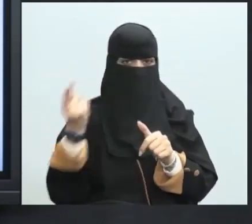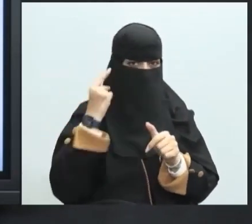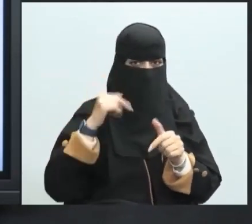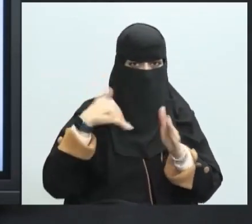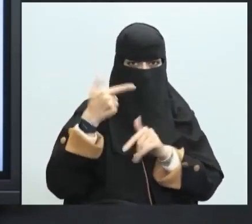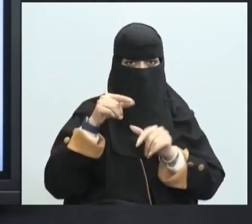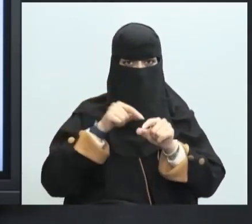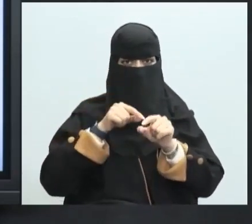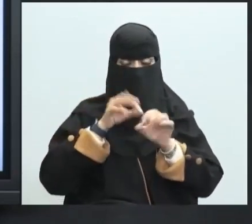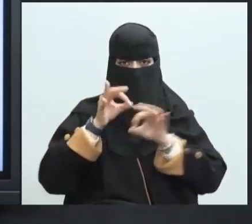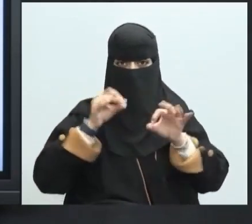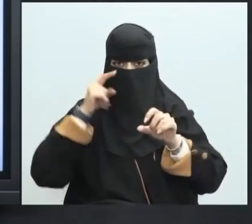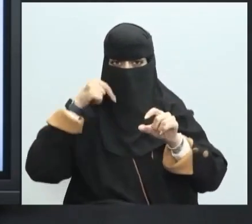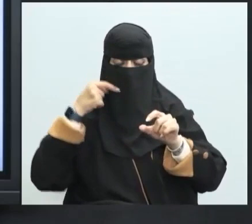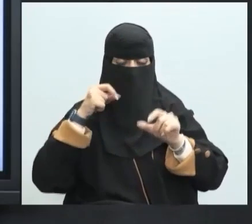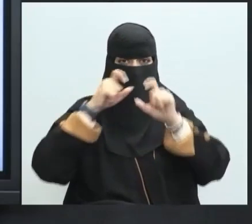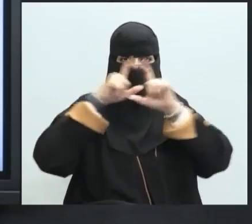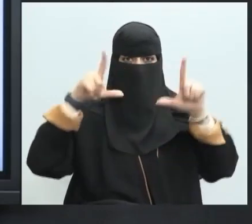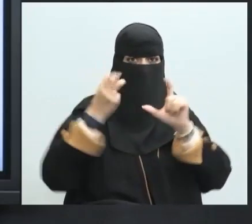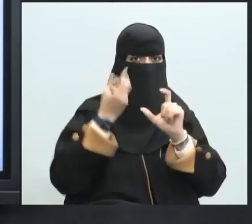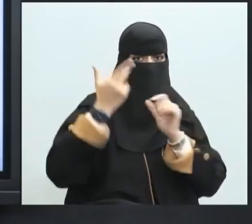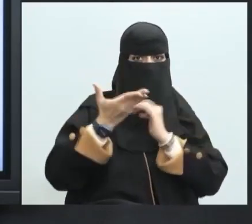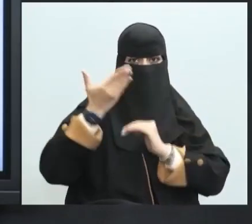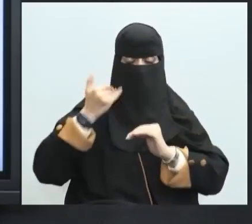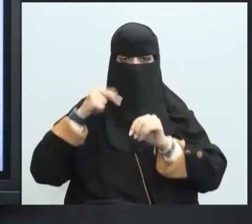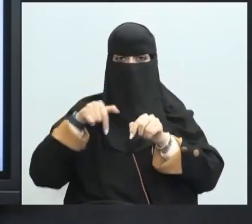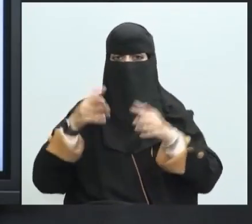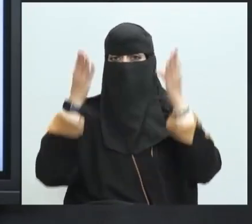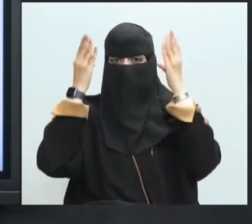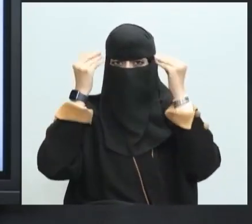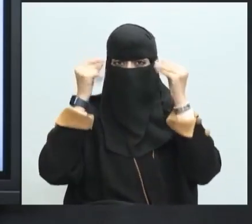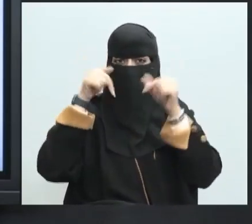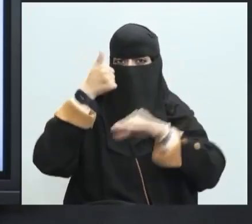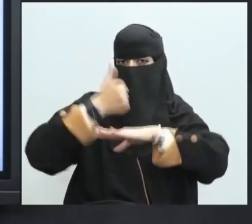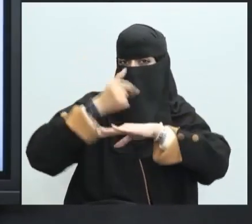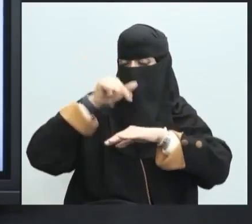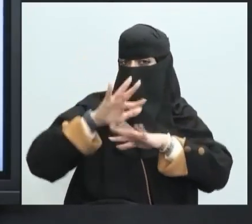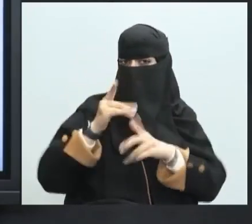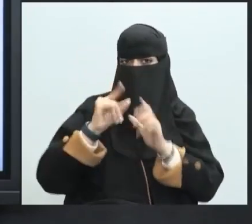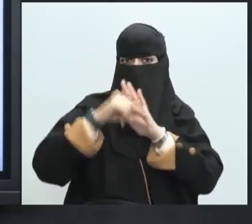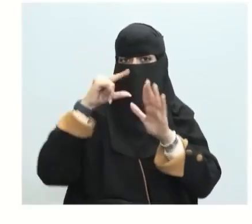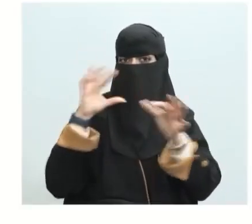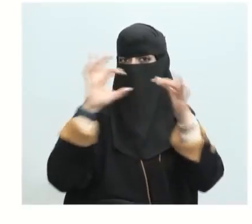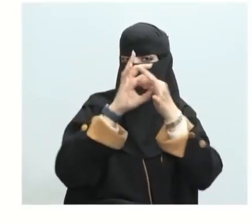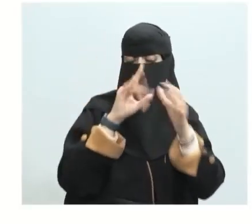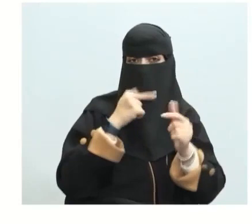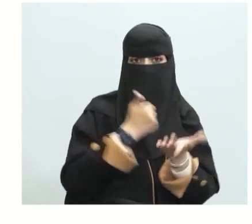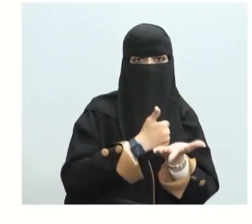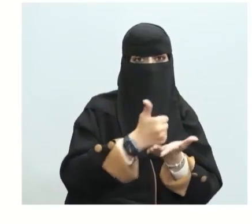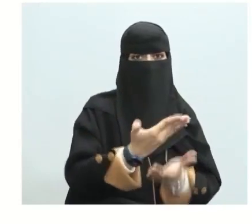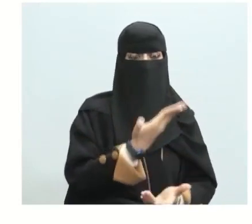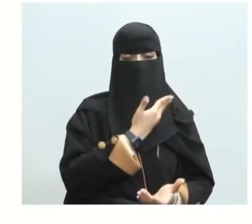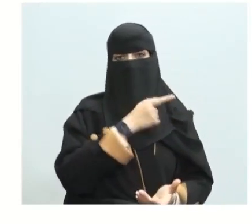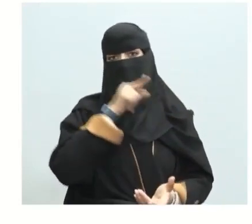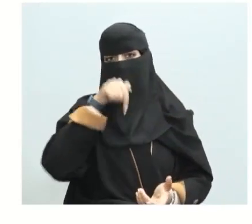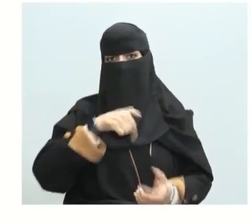طبعا وهذا مخطط لعرض الافكار قبل الكتابه والمعلومات والافكار الاساسيه ايضا للموضوع ثم اسلوب التاثير